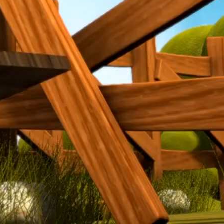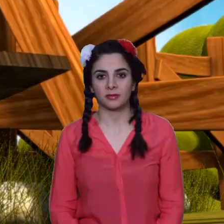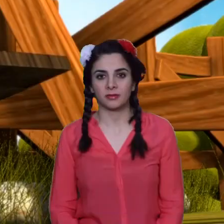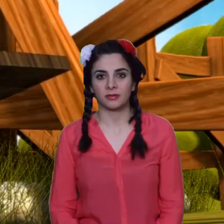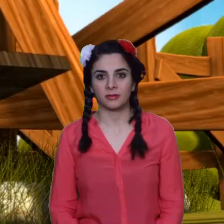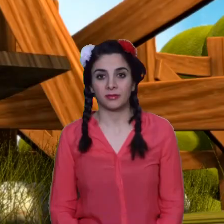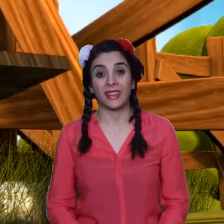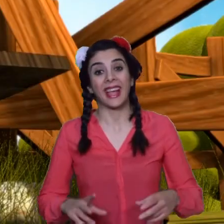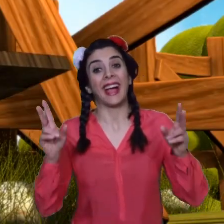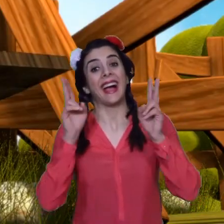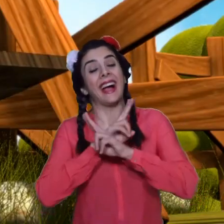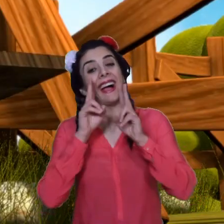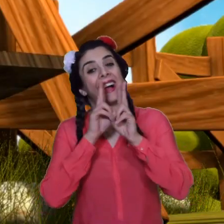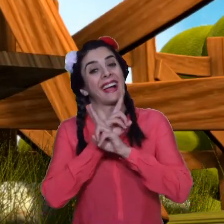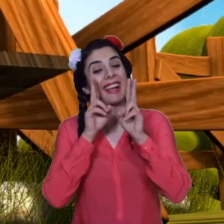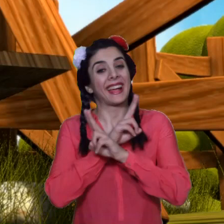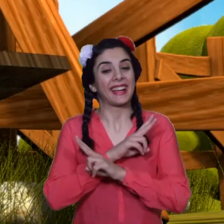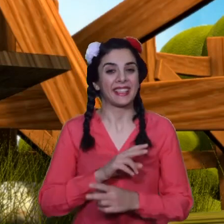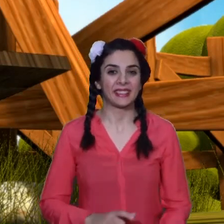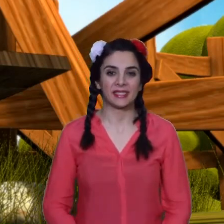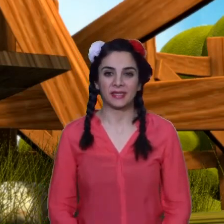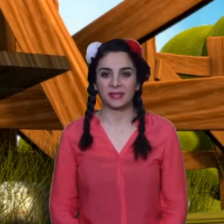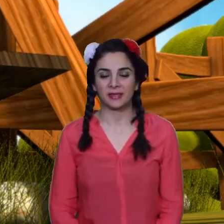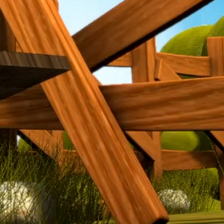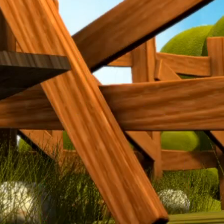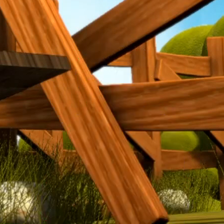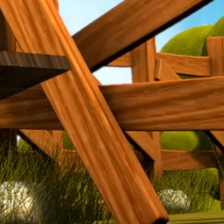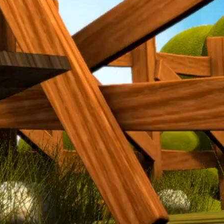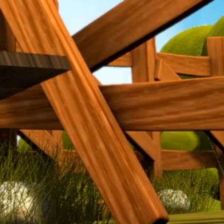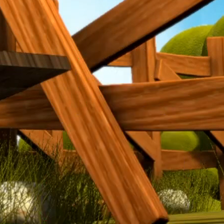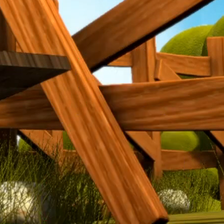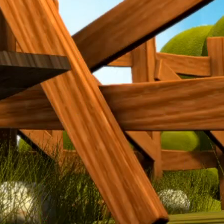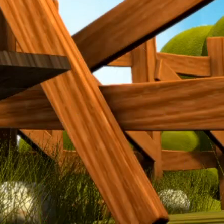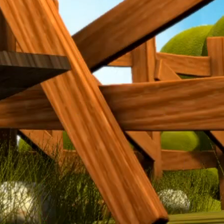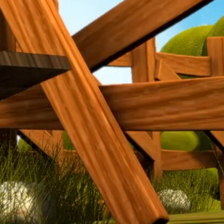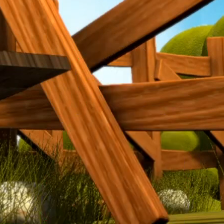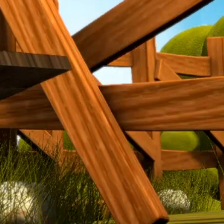İçinden önce küçük bir tahta parçası, ardından ahşap çivi kutusunu çıkarıp yere bıraktı.